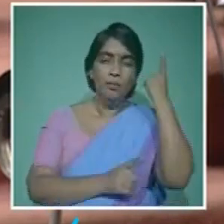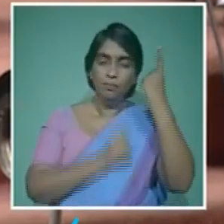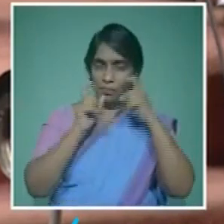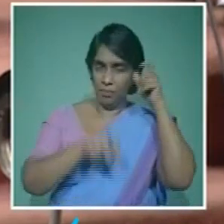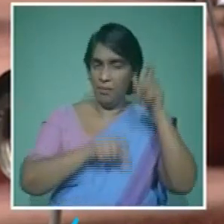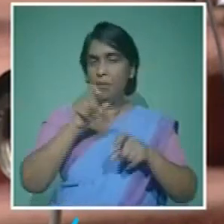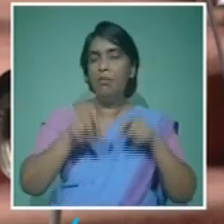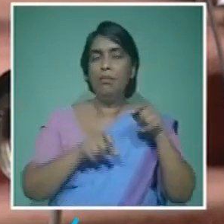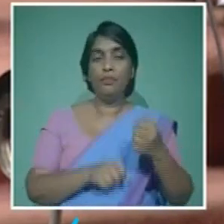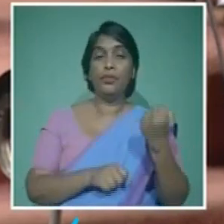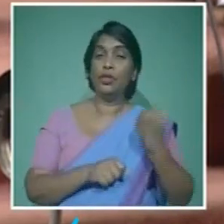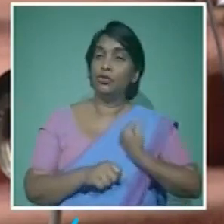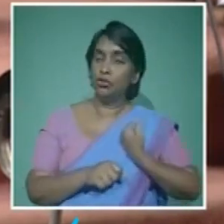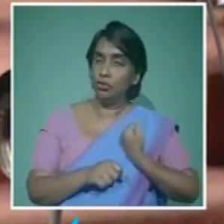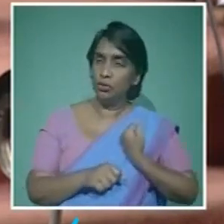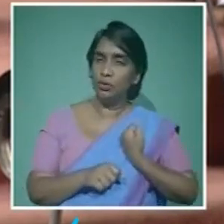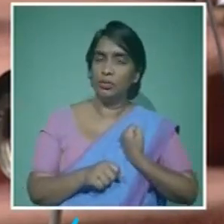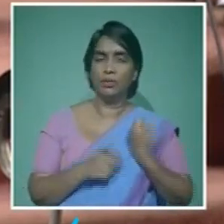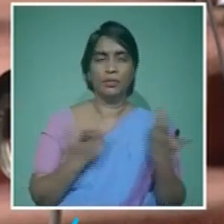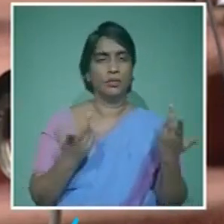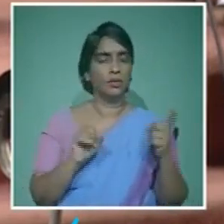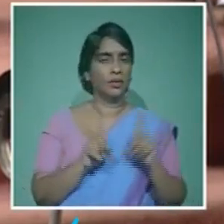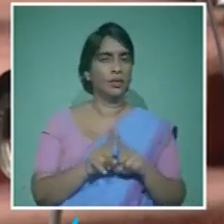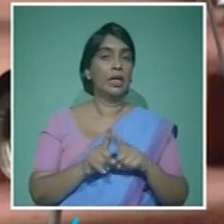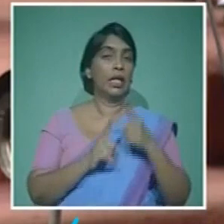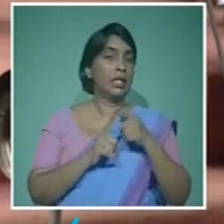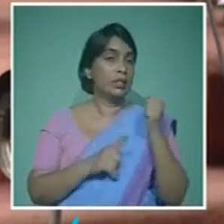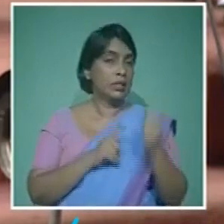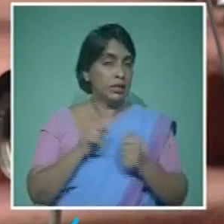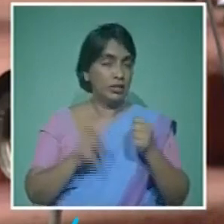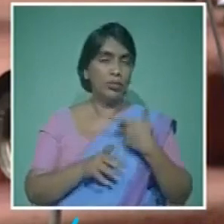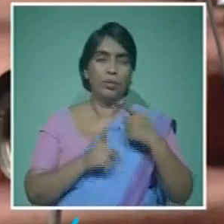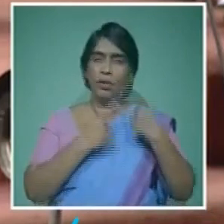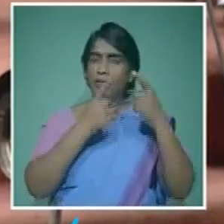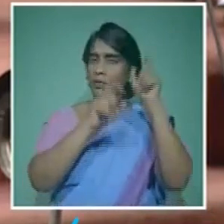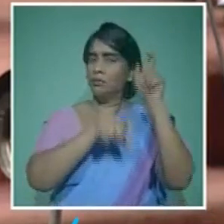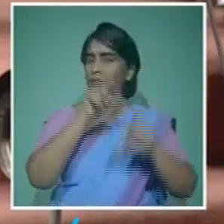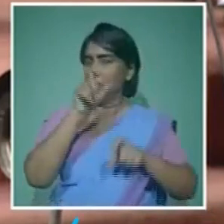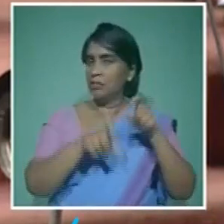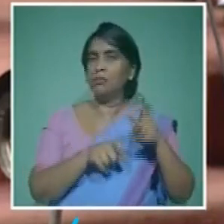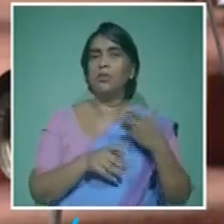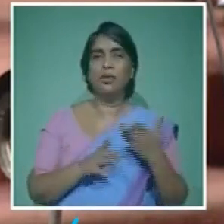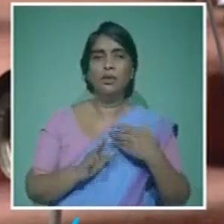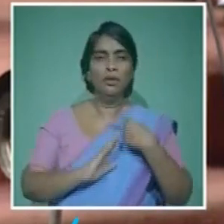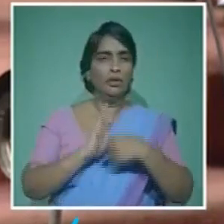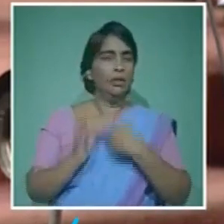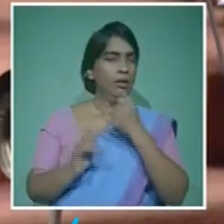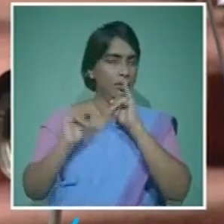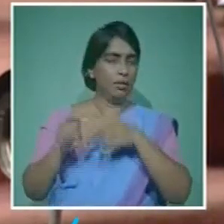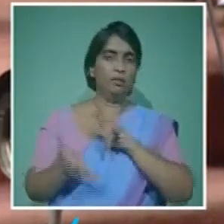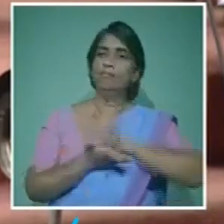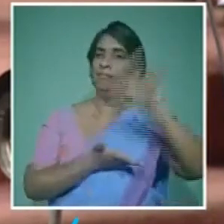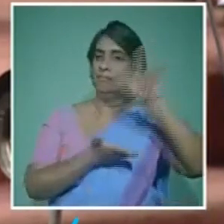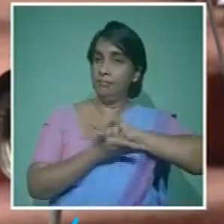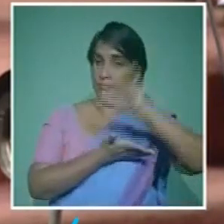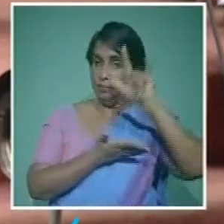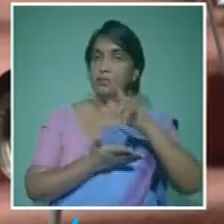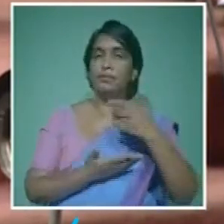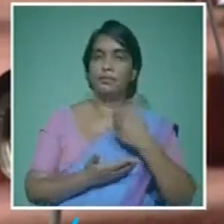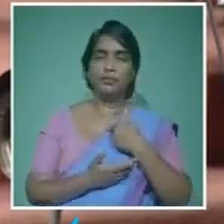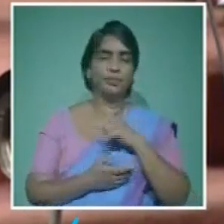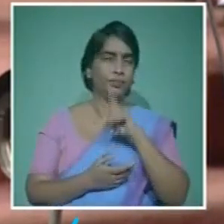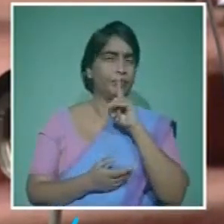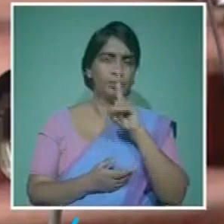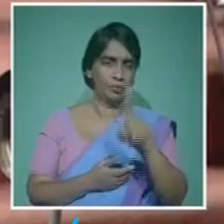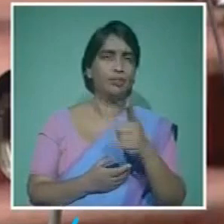வைத்தியர்கள், இன்ஜினியர்ஸ் இப்படியான பலர் நாட்டை விட்டு ஓடிக்கொண்டே இருக்கிறார்கள். இது நான் சும்மா சொல்லவில்லை, இது